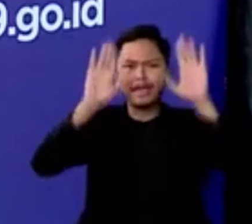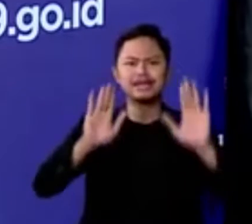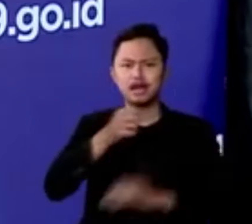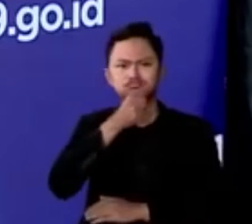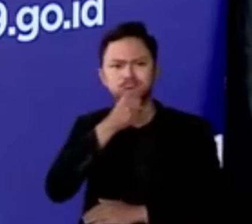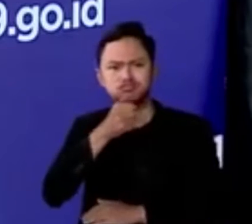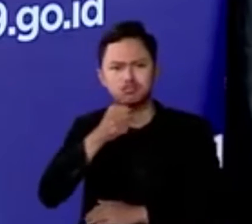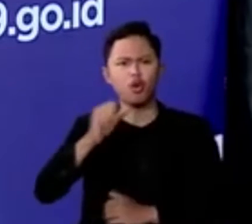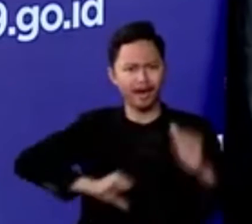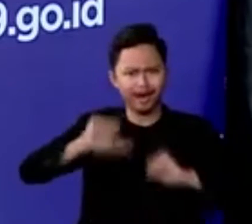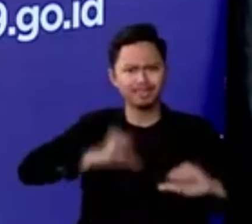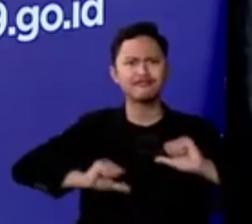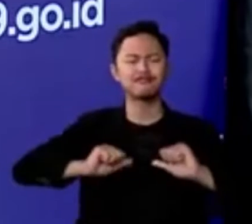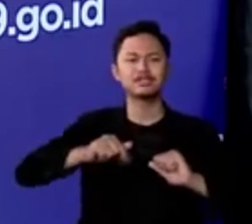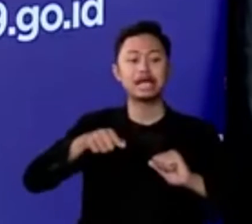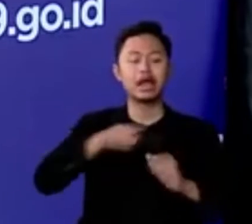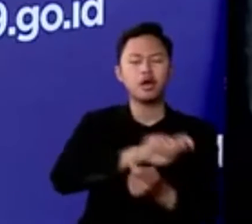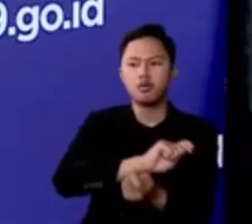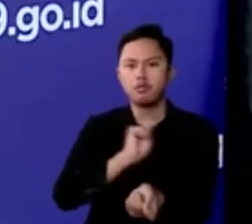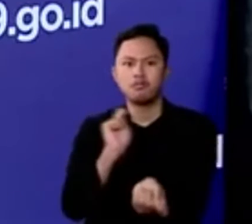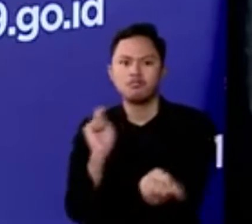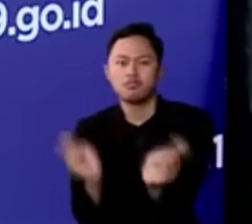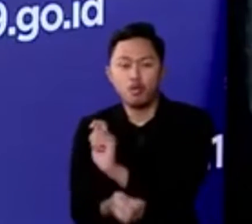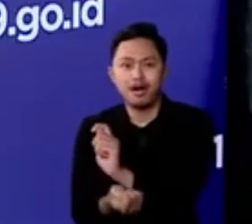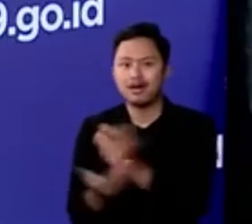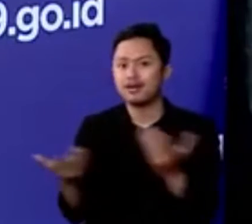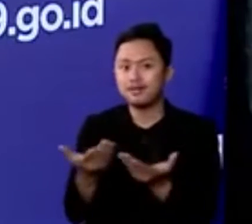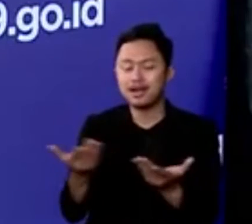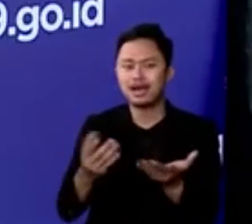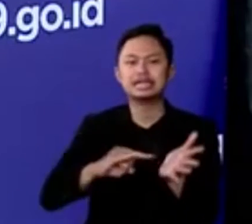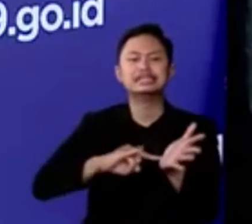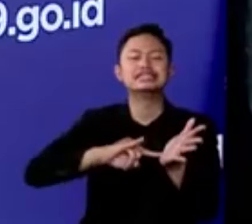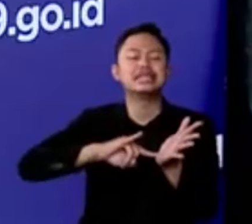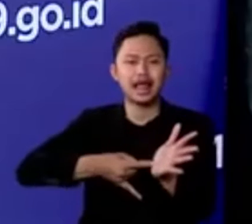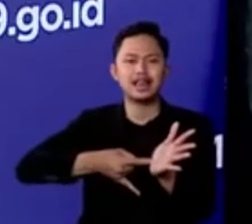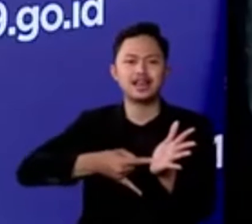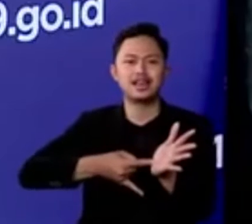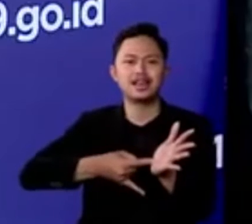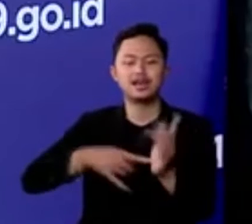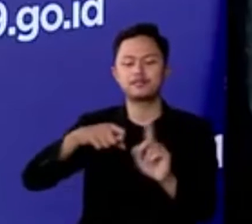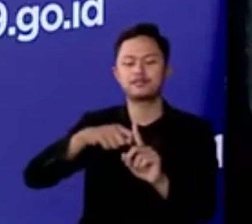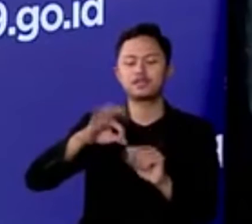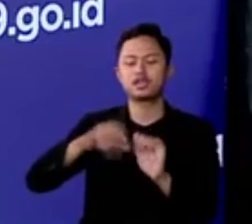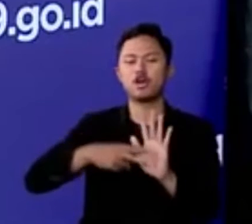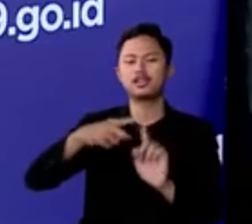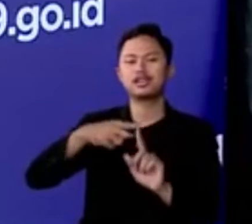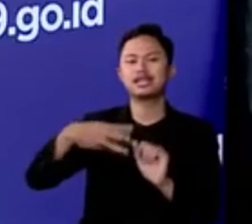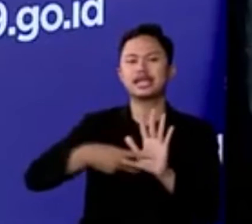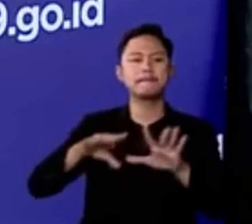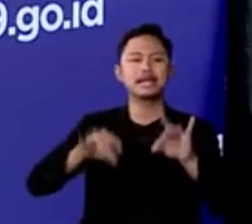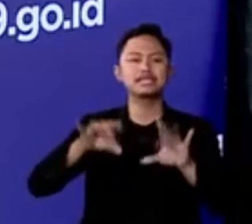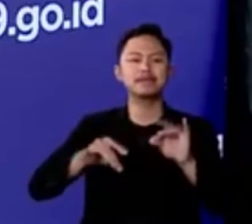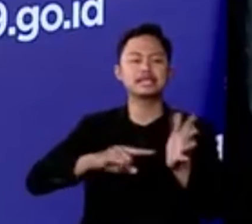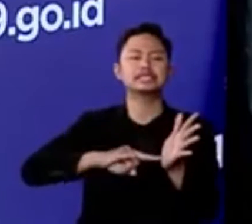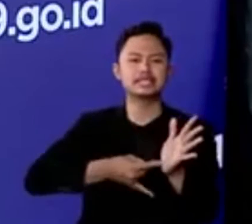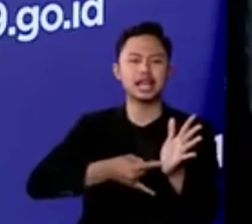media sebagai jurnalis lalu kemudian shifting kearah digitalisasi digital content management Ya